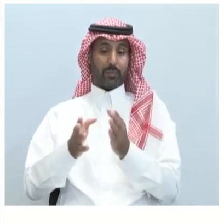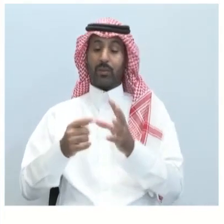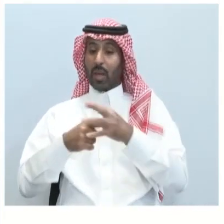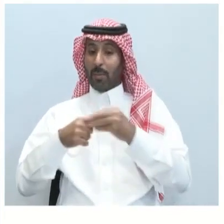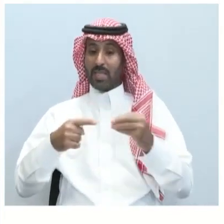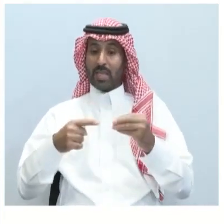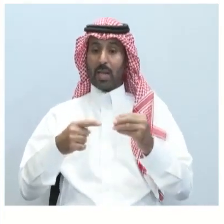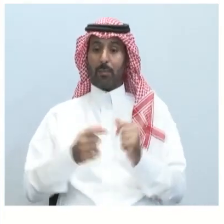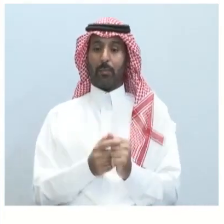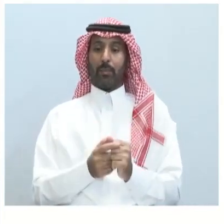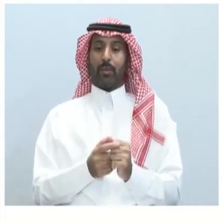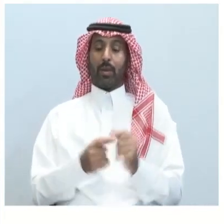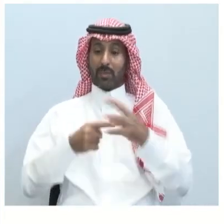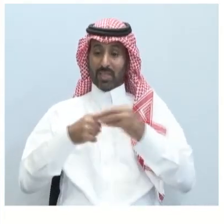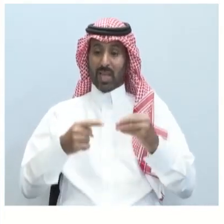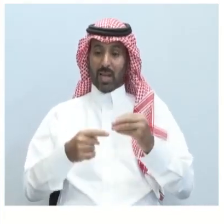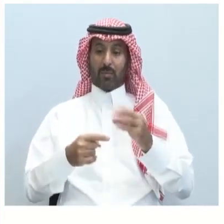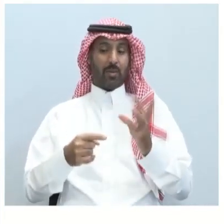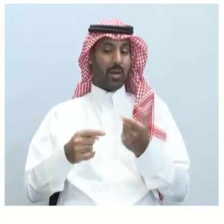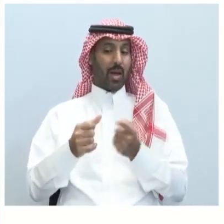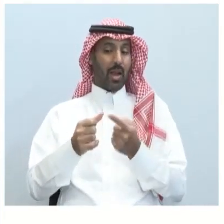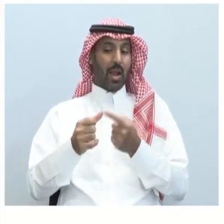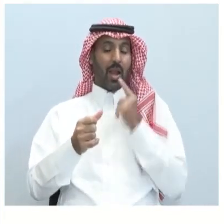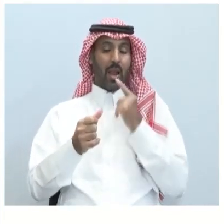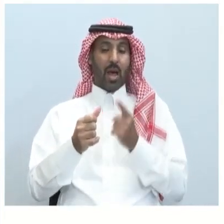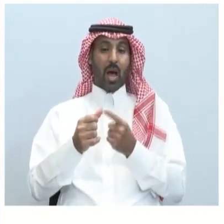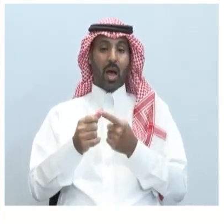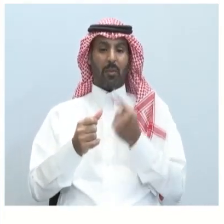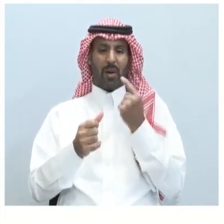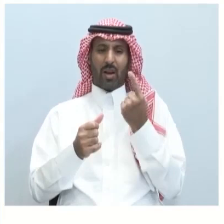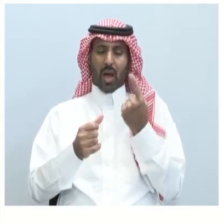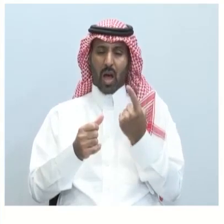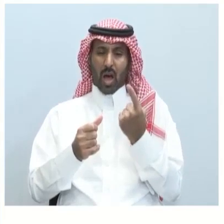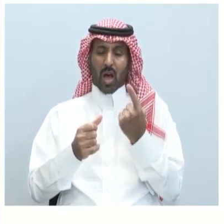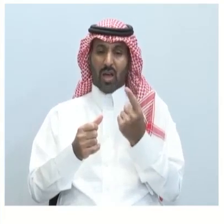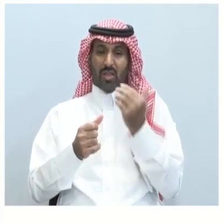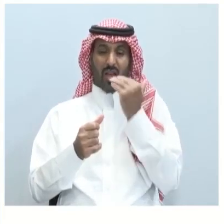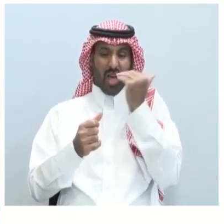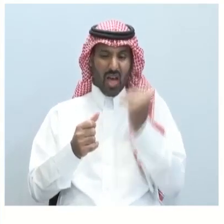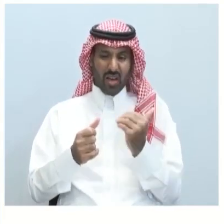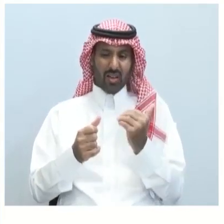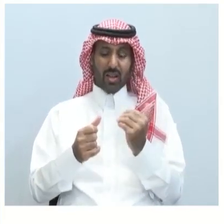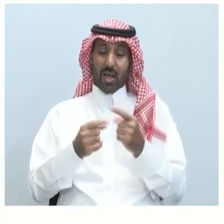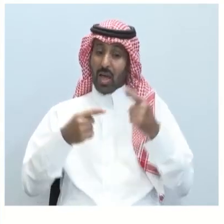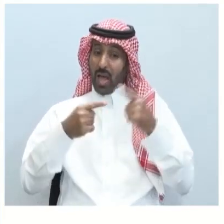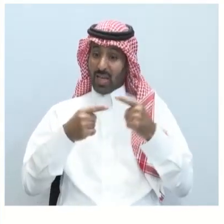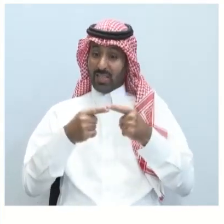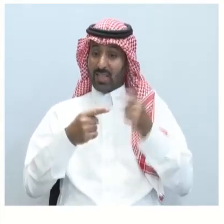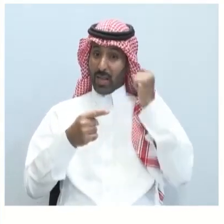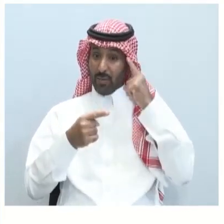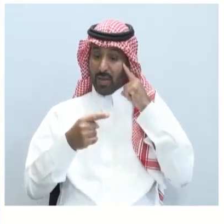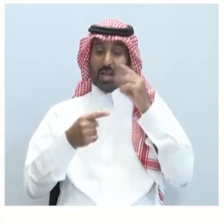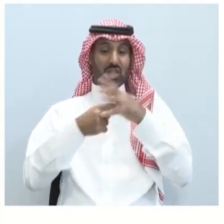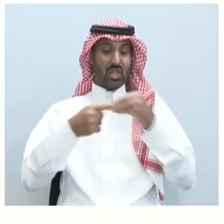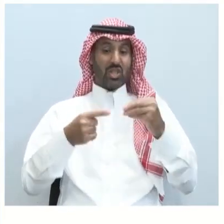بالسالب وعندي هنا بالسالب اذا بتكون هنا بتكون الفكره او الارقام اللي عندي هنا عكس اللي في بالك اللي هو